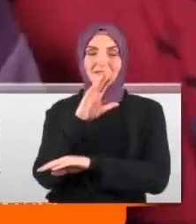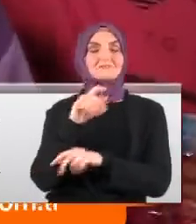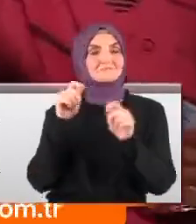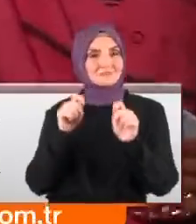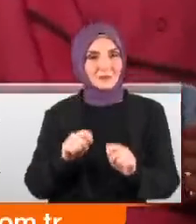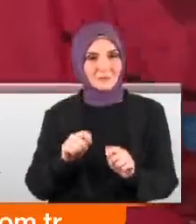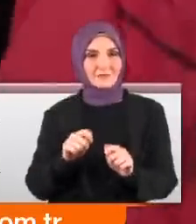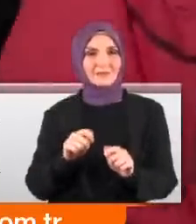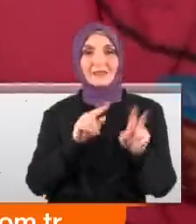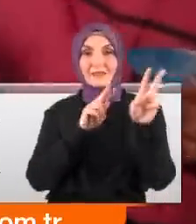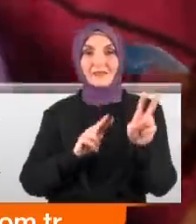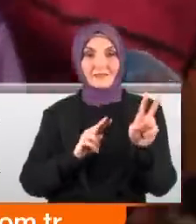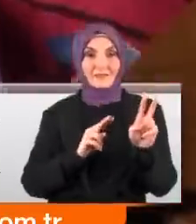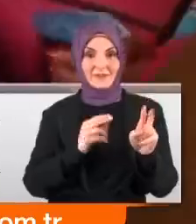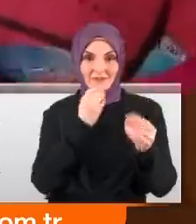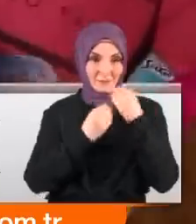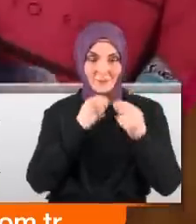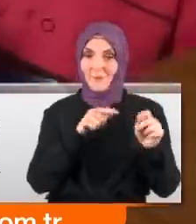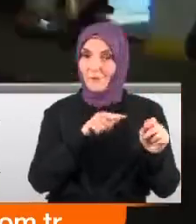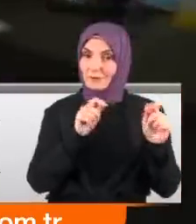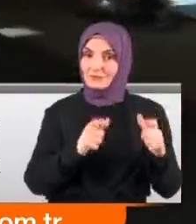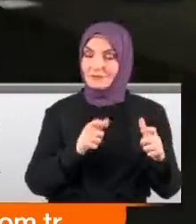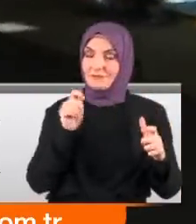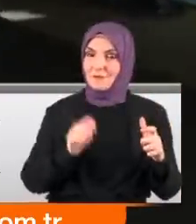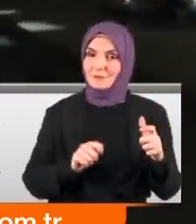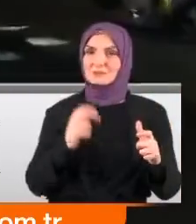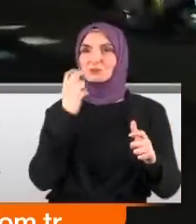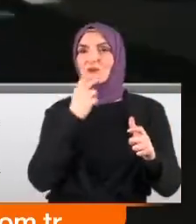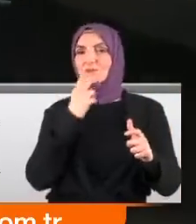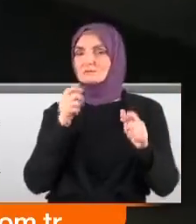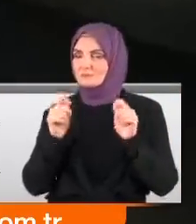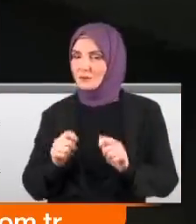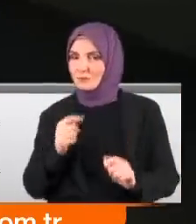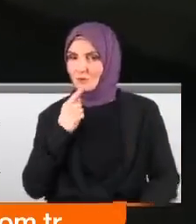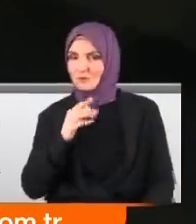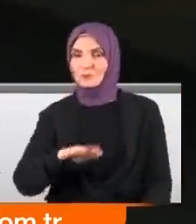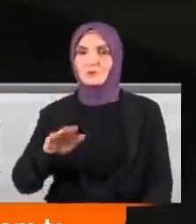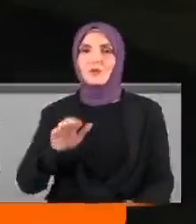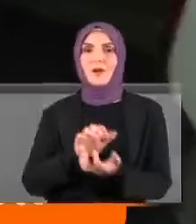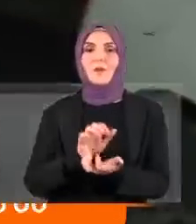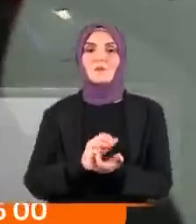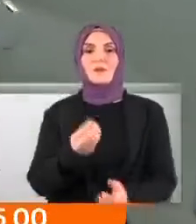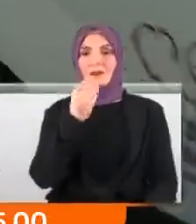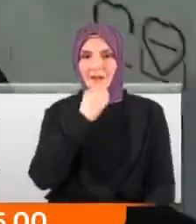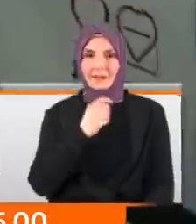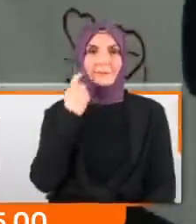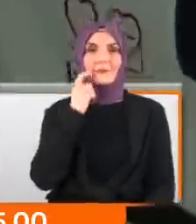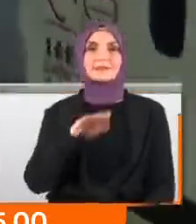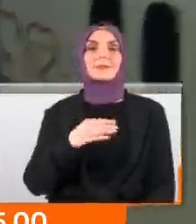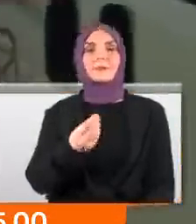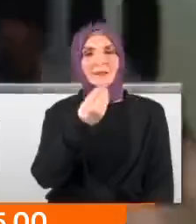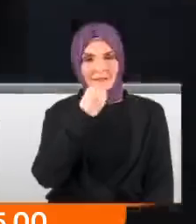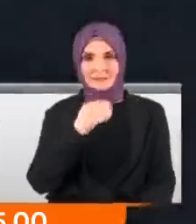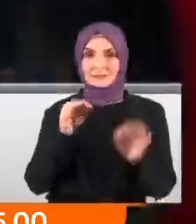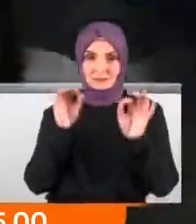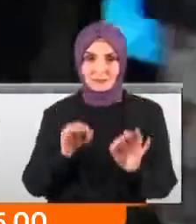orada açtık. Şarkılar söylüyoruz. Çocuklar hamburgerlerini yedi, patateslerini yedi. Şimdi ise sıra